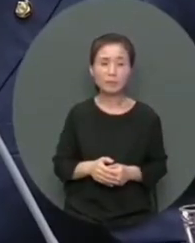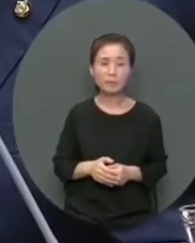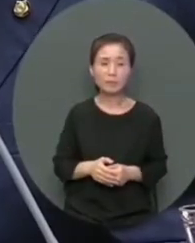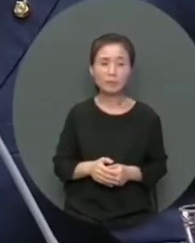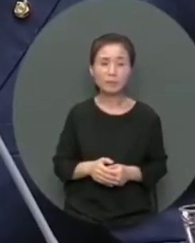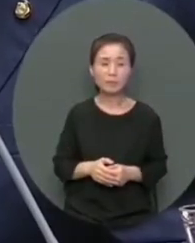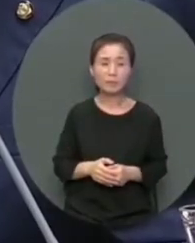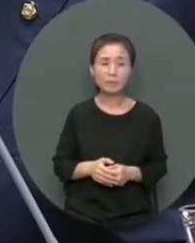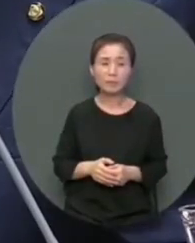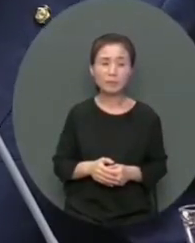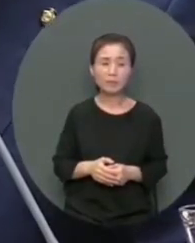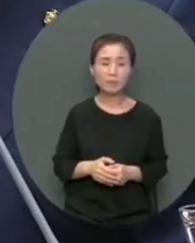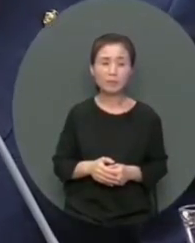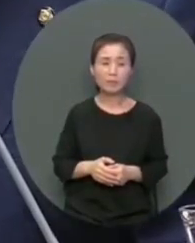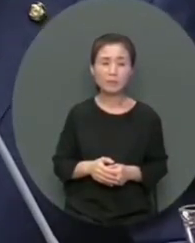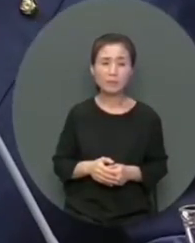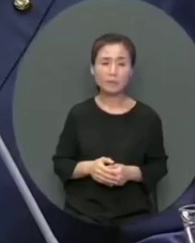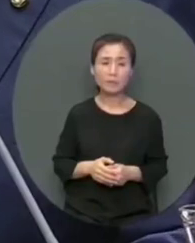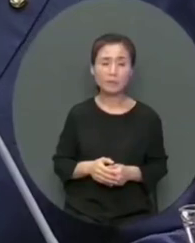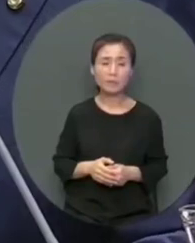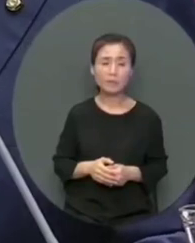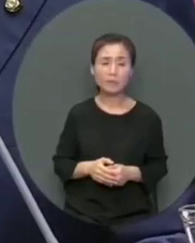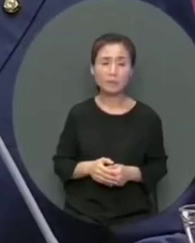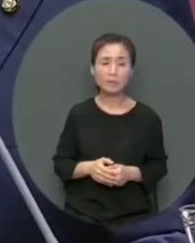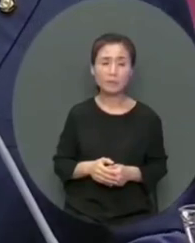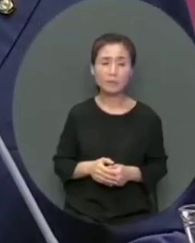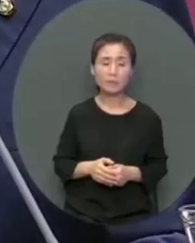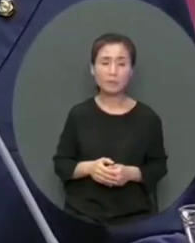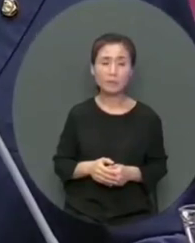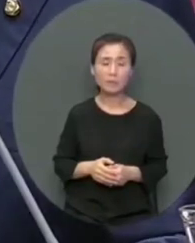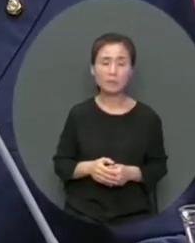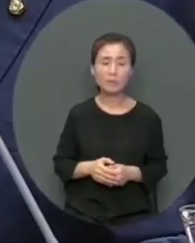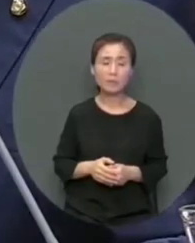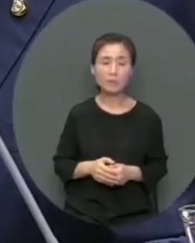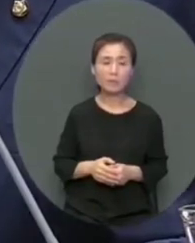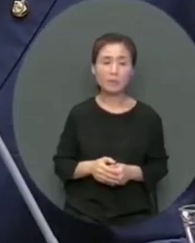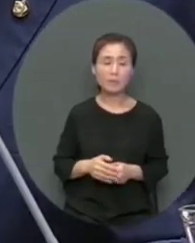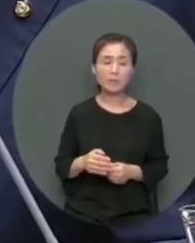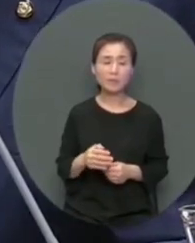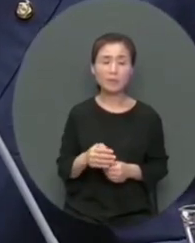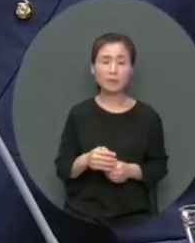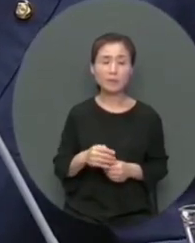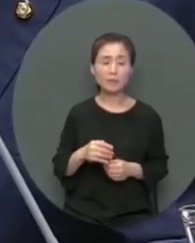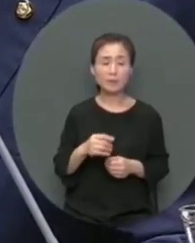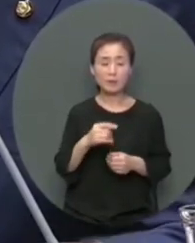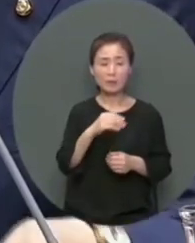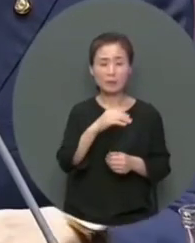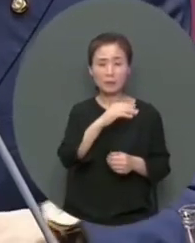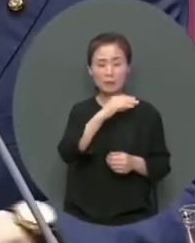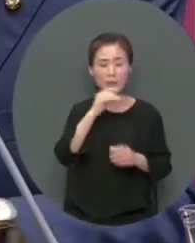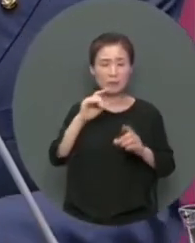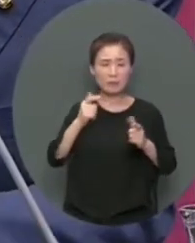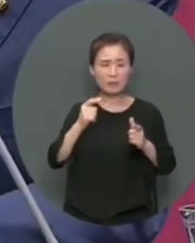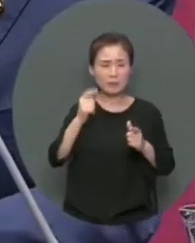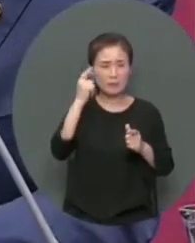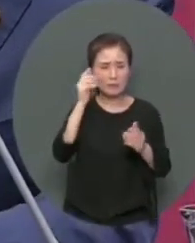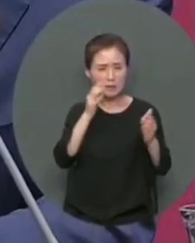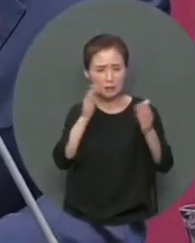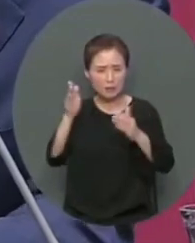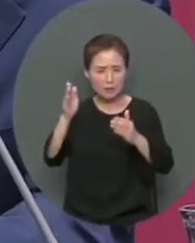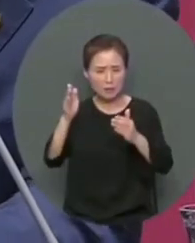그 적절하지 못한 그런 시각에서의 이념의 차원에서 보실 일은 아니라고 생각하고,